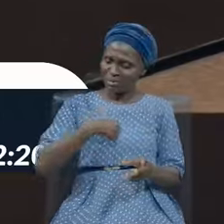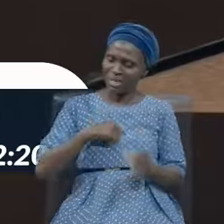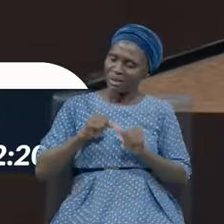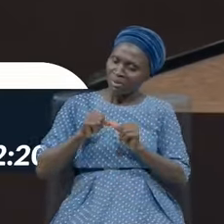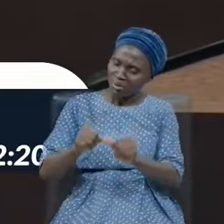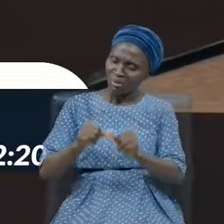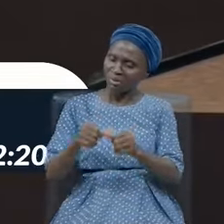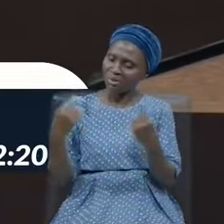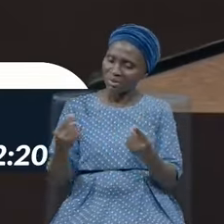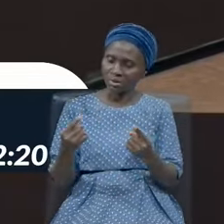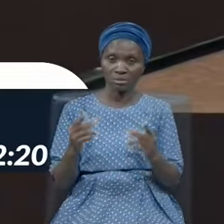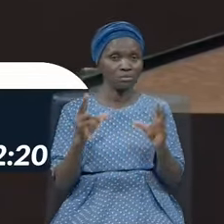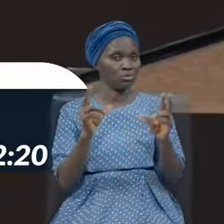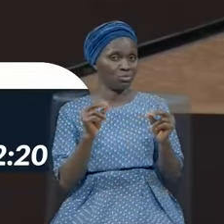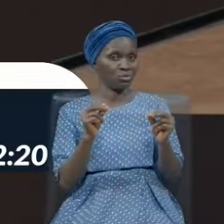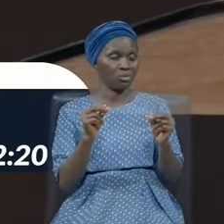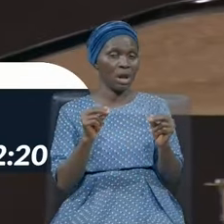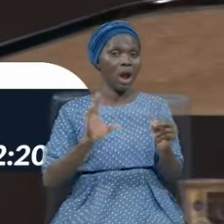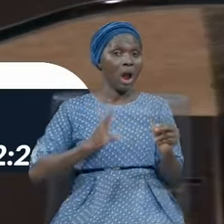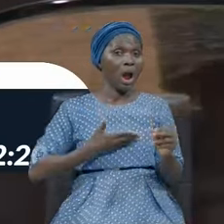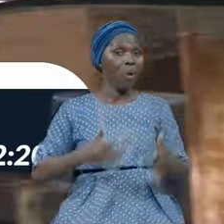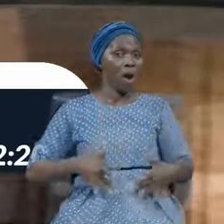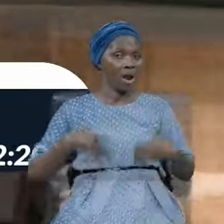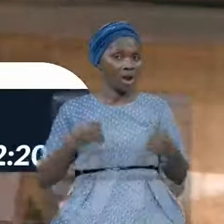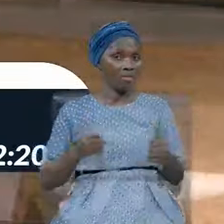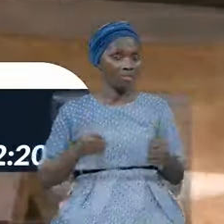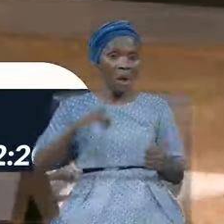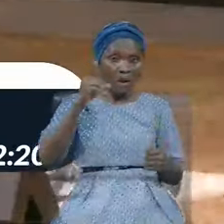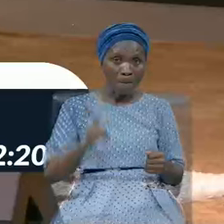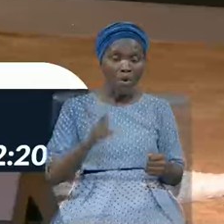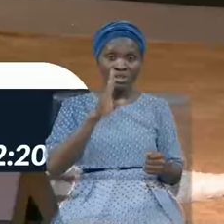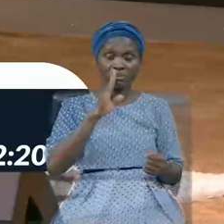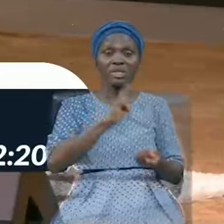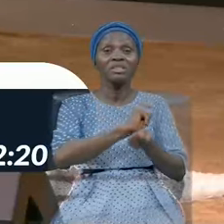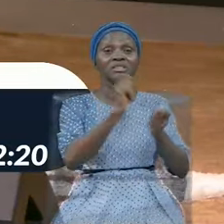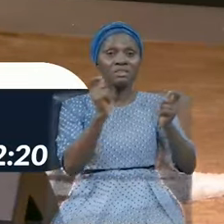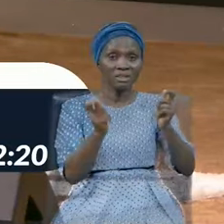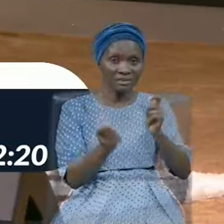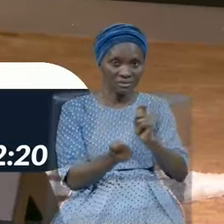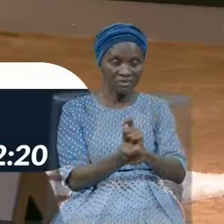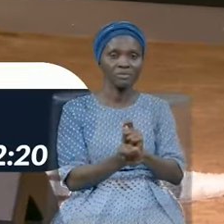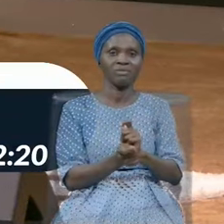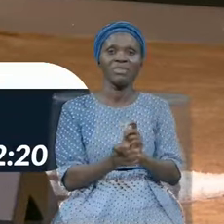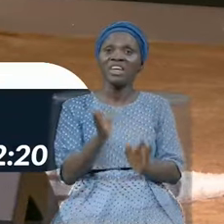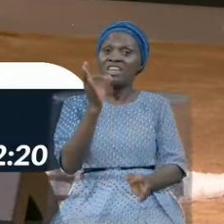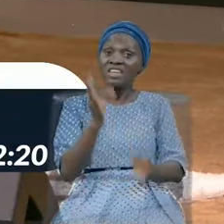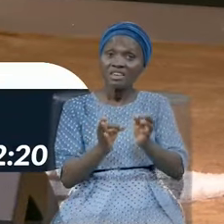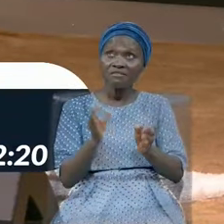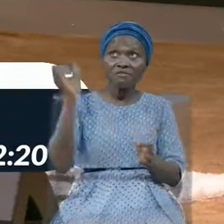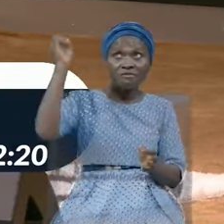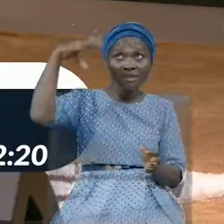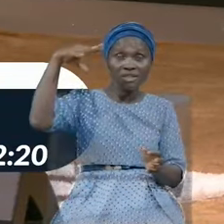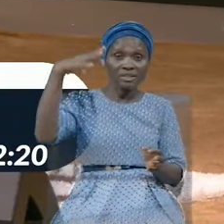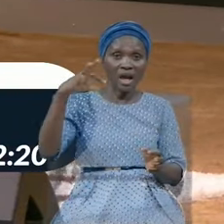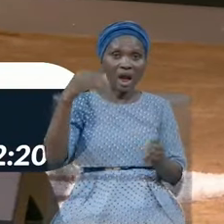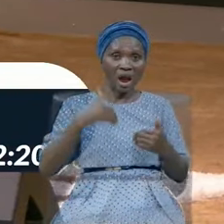de pécher? Non. Notre vie doit être transformée si la grâce est entrée